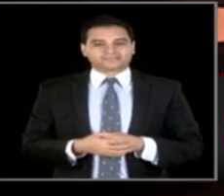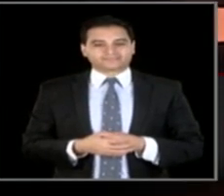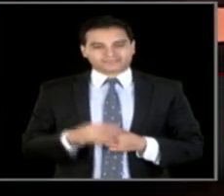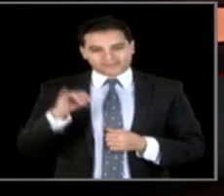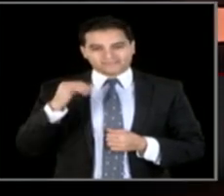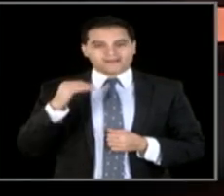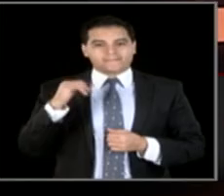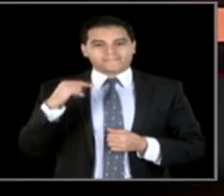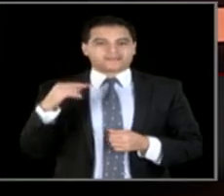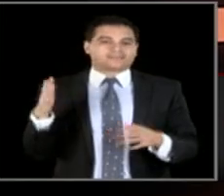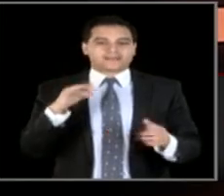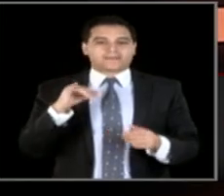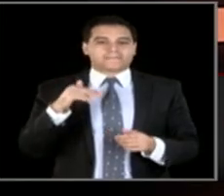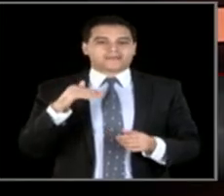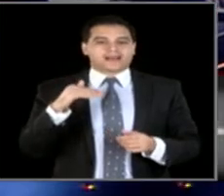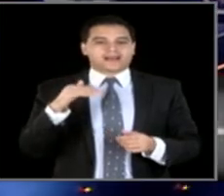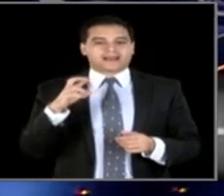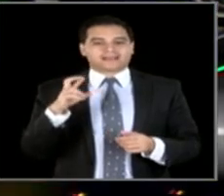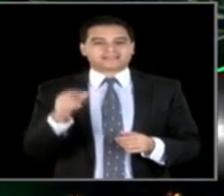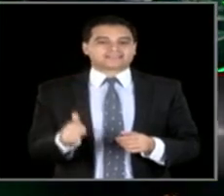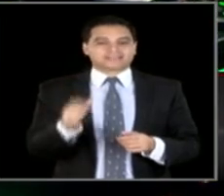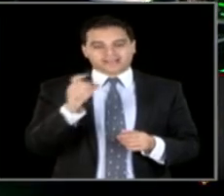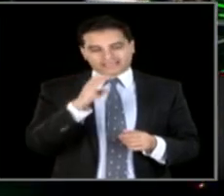محمد المخزنجي. إجابة صحيحة طبعاً،